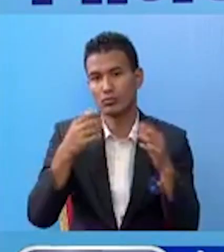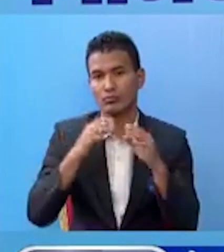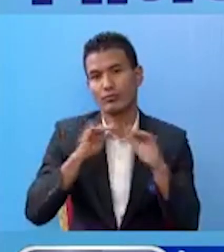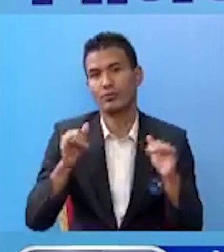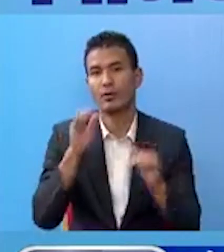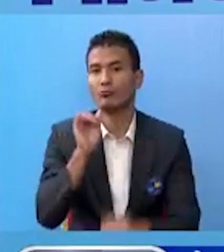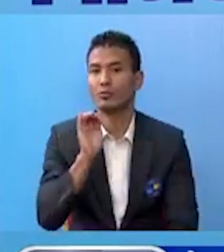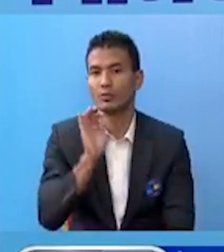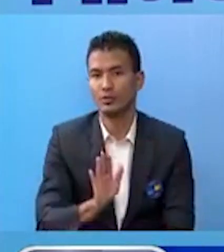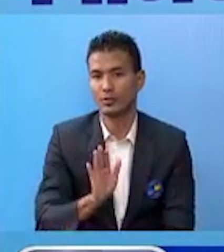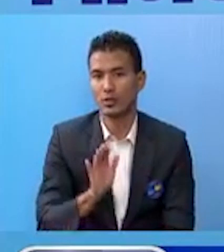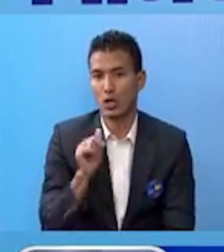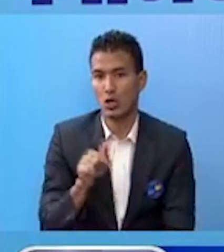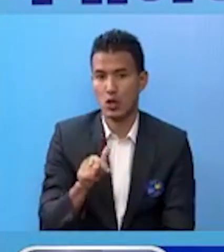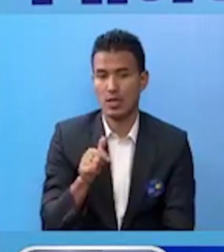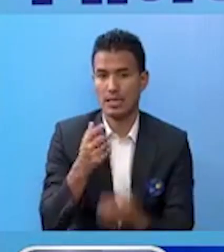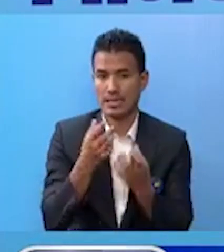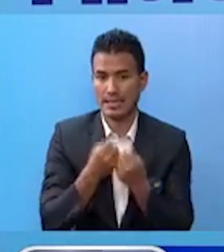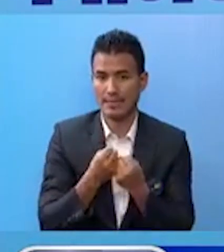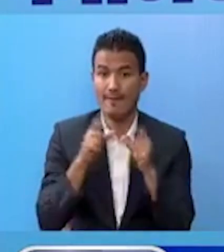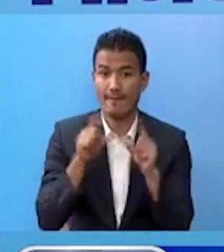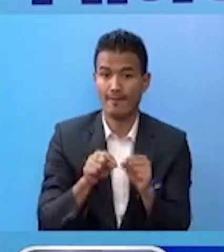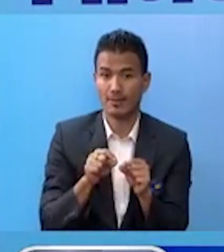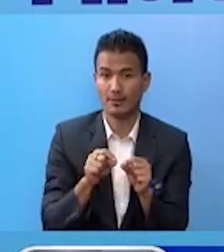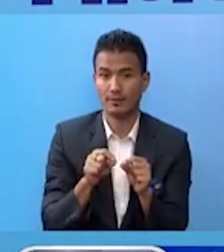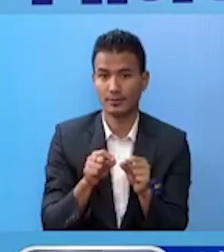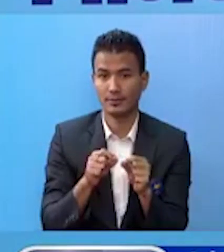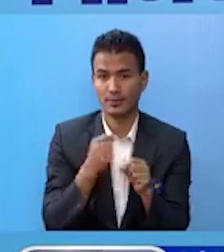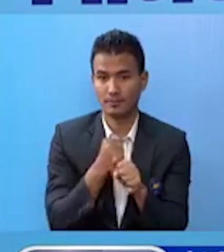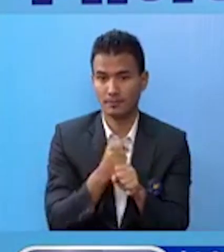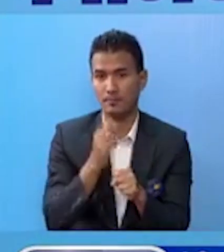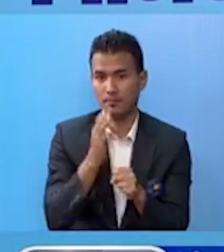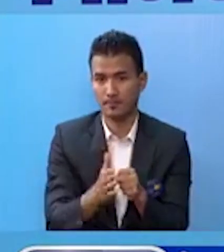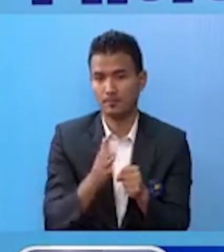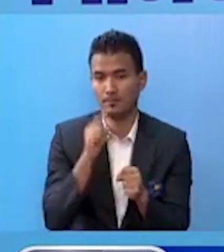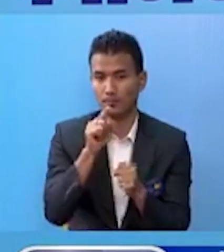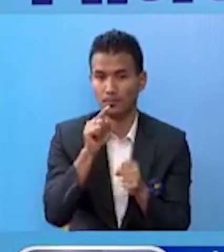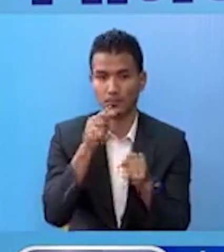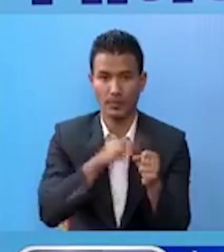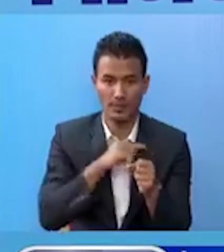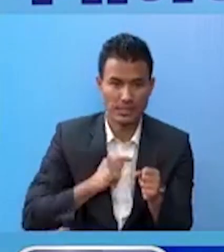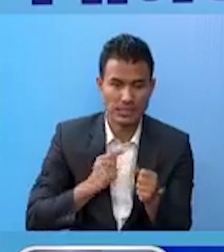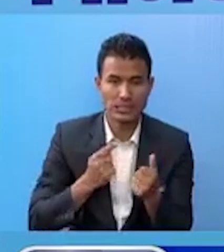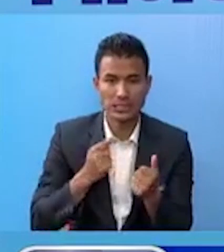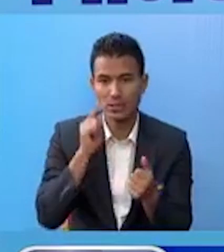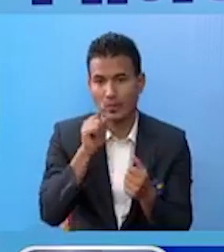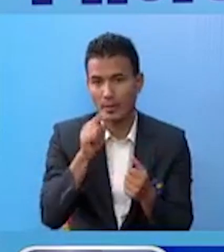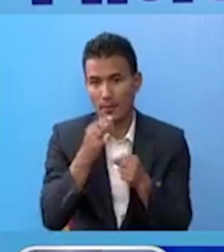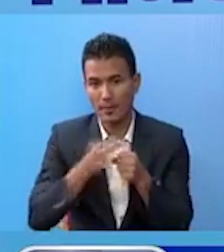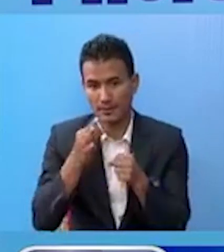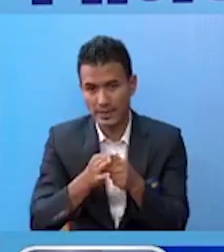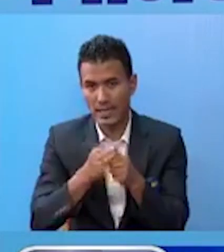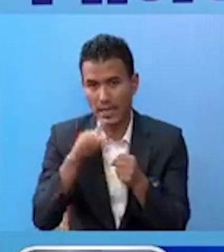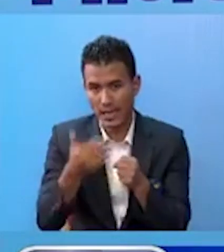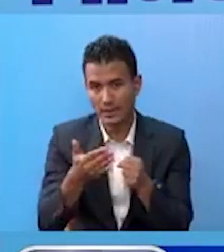पार्न सक्दछ। अहिले लिएको आवश्यक कदमले तपाईँका कर्मचारी तथा तपाईँको